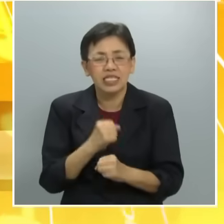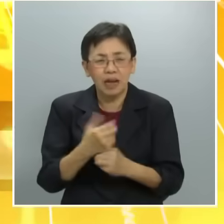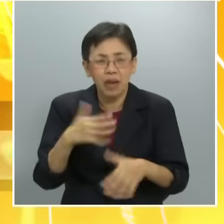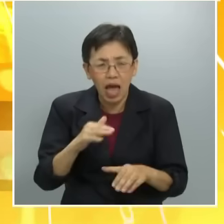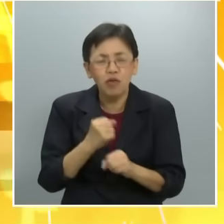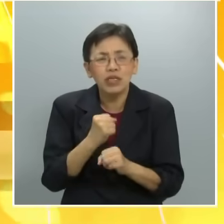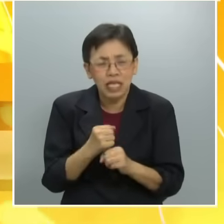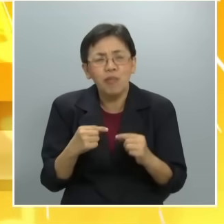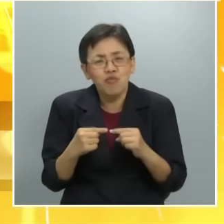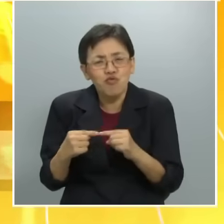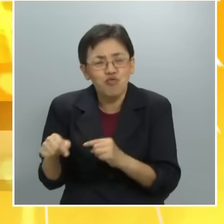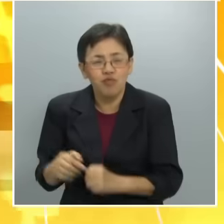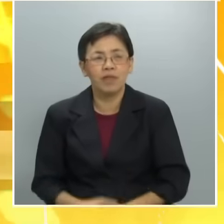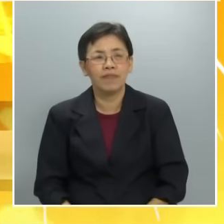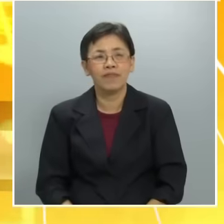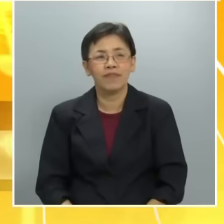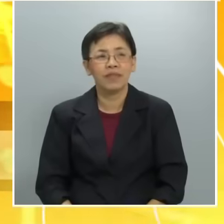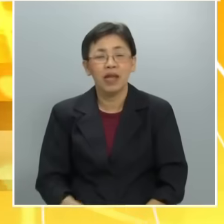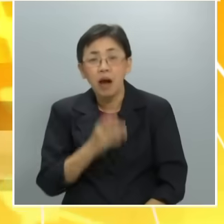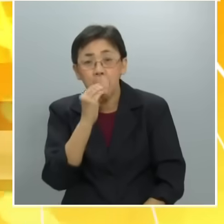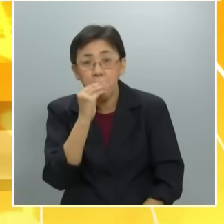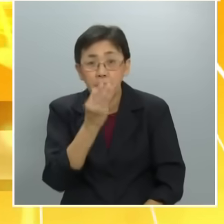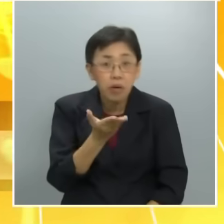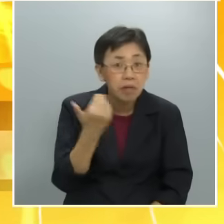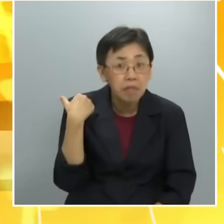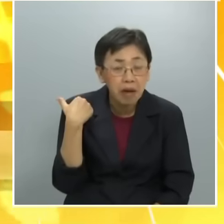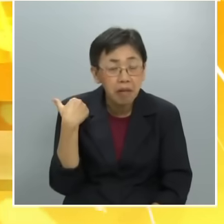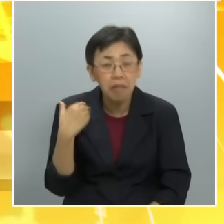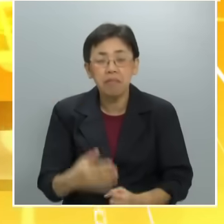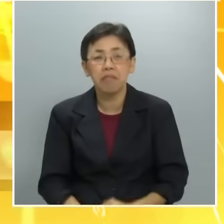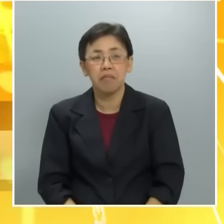คุ้นๆอีกเหมือนกันมีเสียงช่วงนี้ไหมอ่ะ